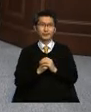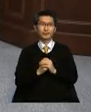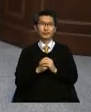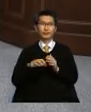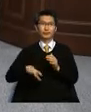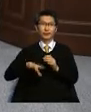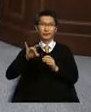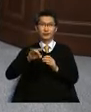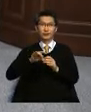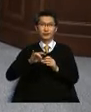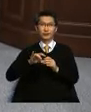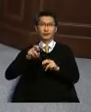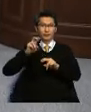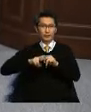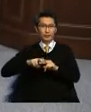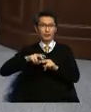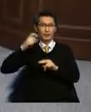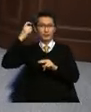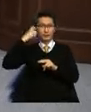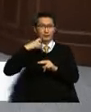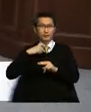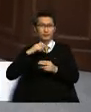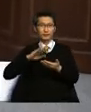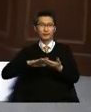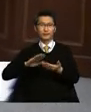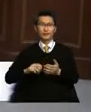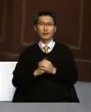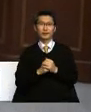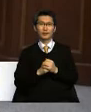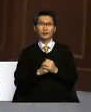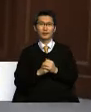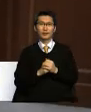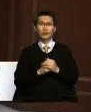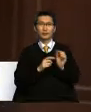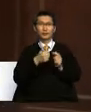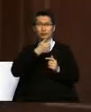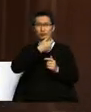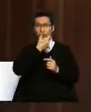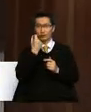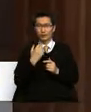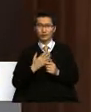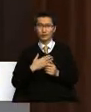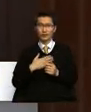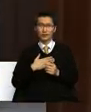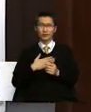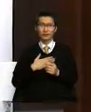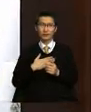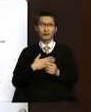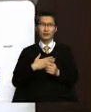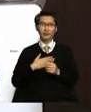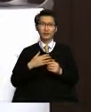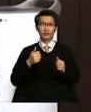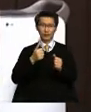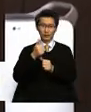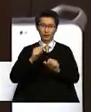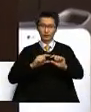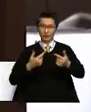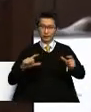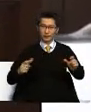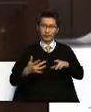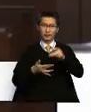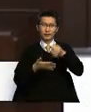네, 먼저 당선 소감 말씀부터 들어보겠습니다. 여러모로 부족한 저를 동료